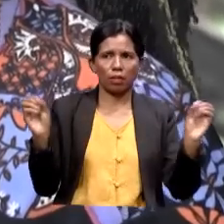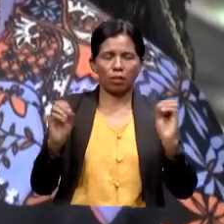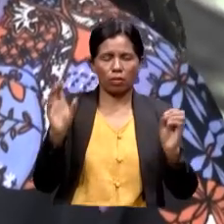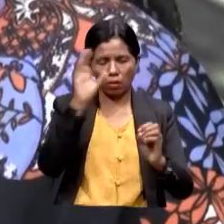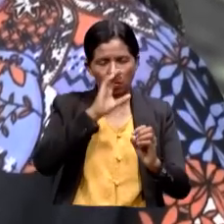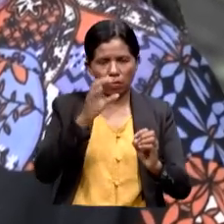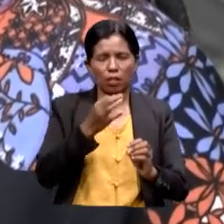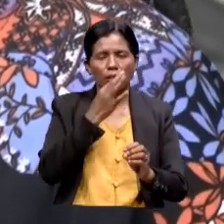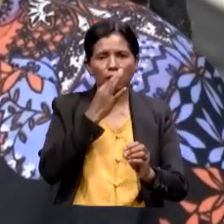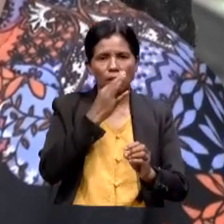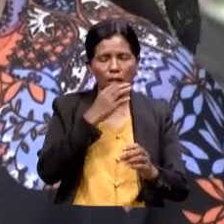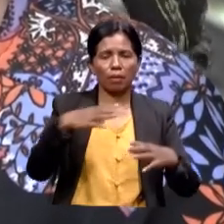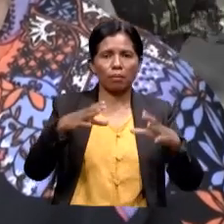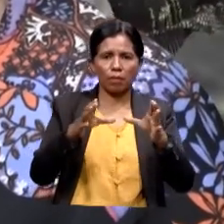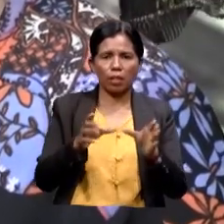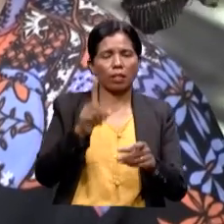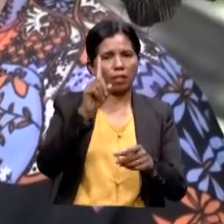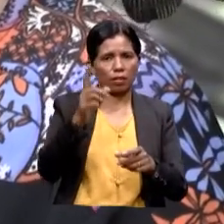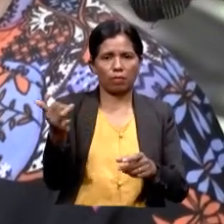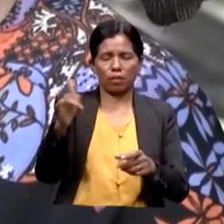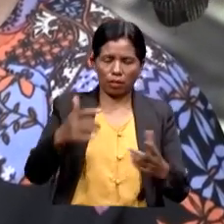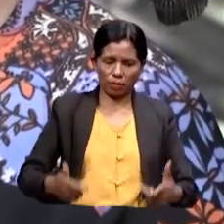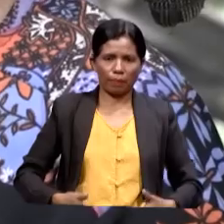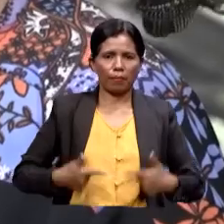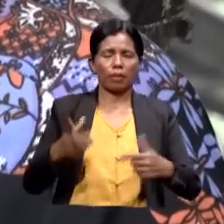buka haham bikang ida ba sira ne moris lor loron.